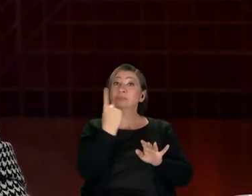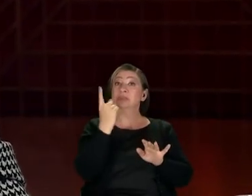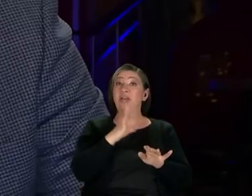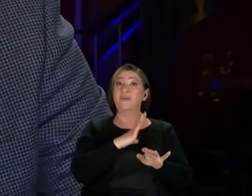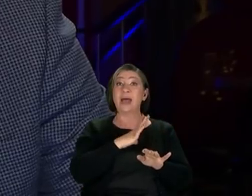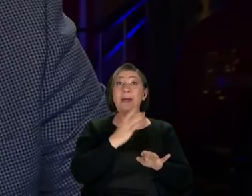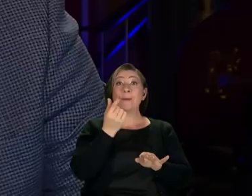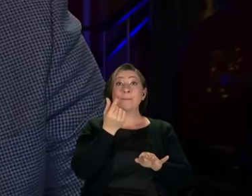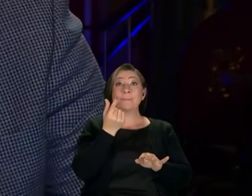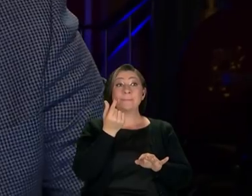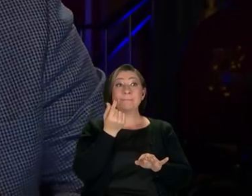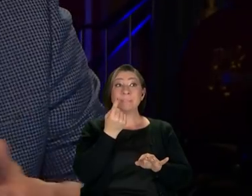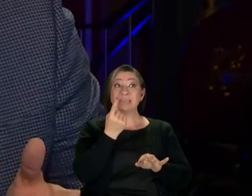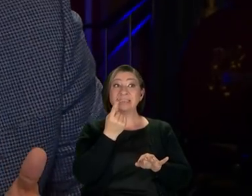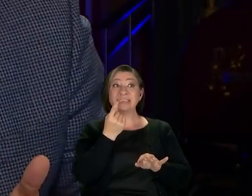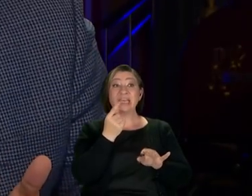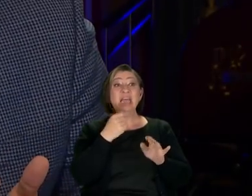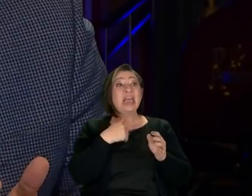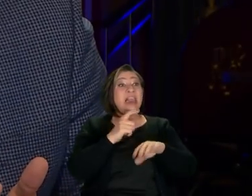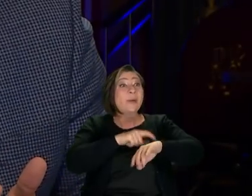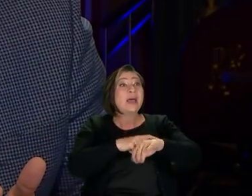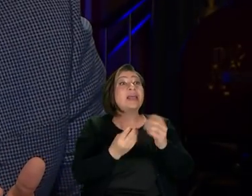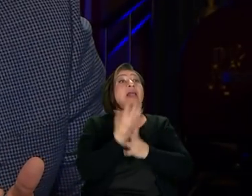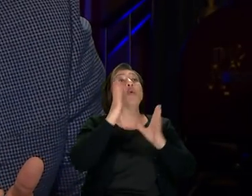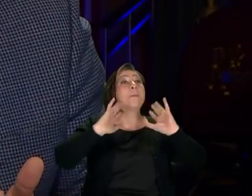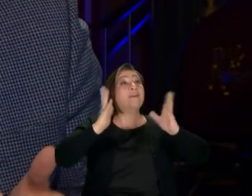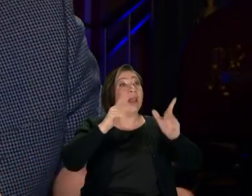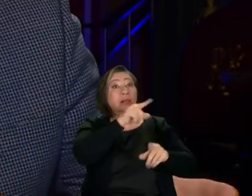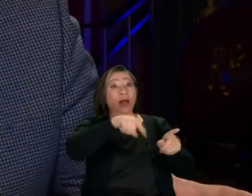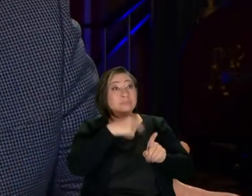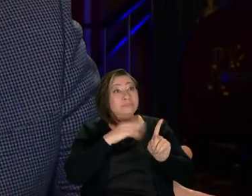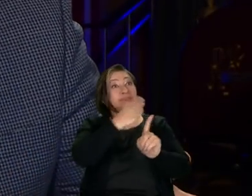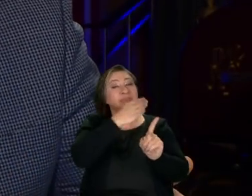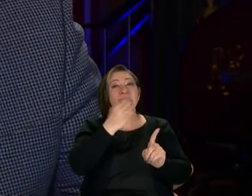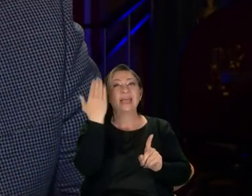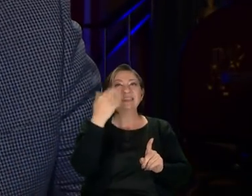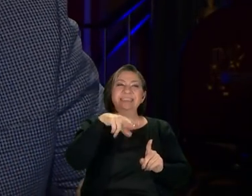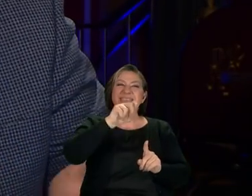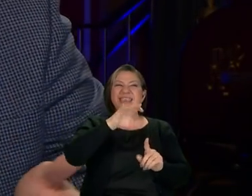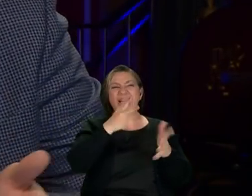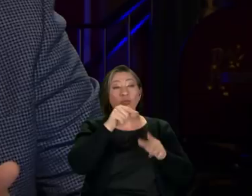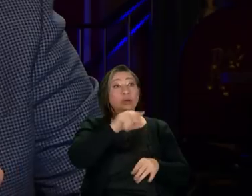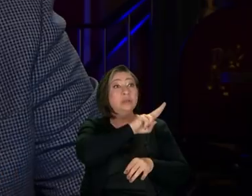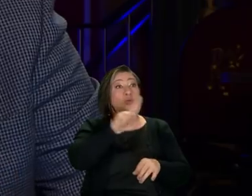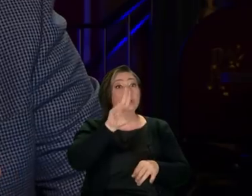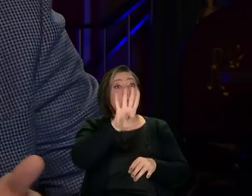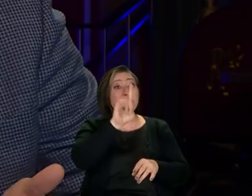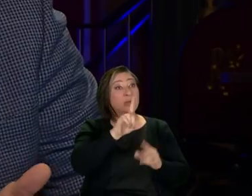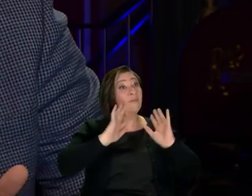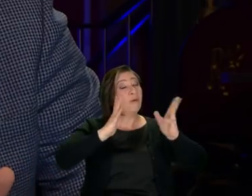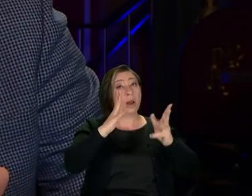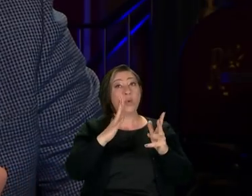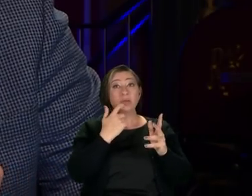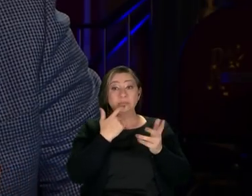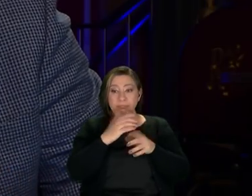var. Hani biraz da esprili ama şimdi yetişemiyorum etkinliklerin sayısına. Geçen sene 80 civarıydı. Bu yıl 741 etkinlikle